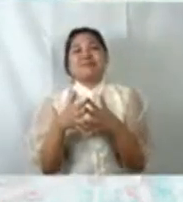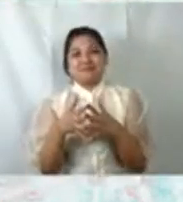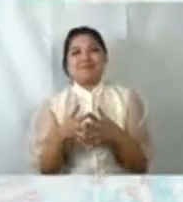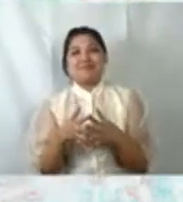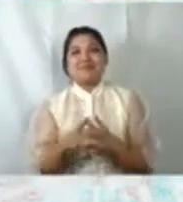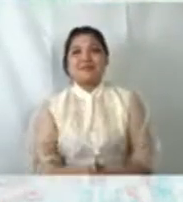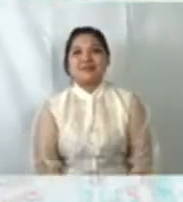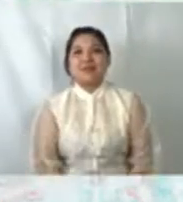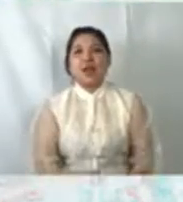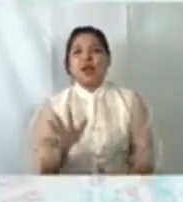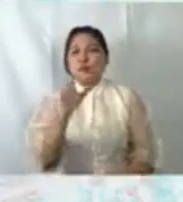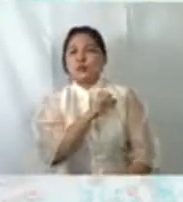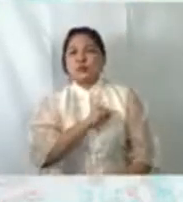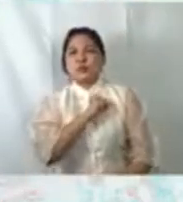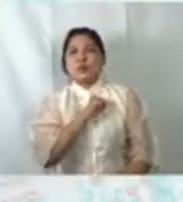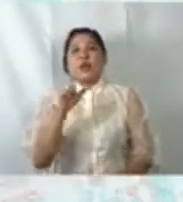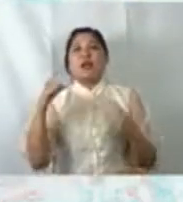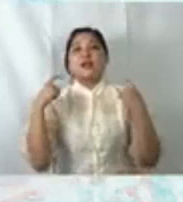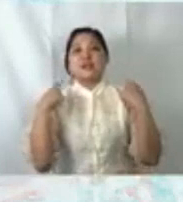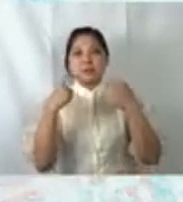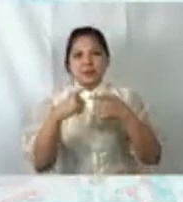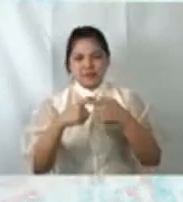As mami, noong panahon ng Espanyol, I mean.